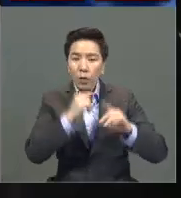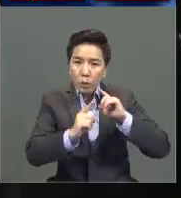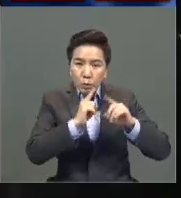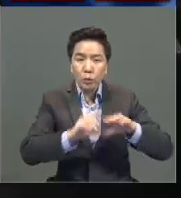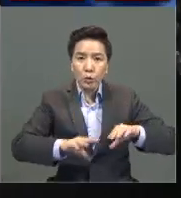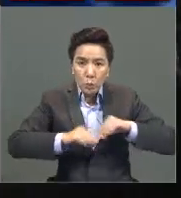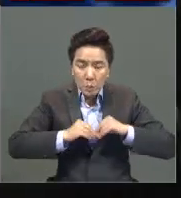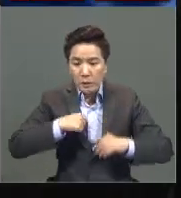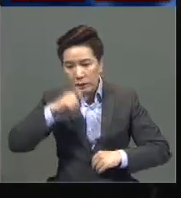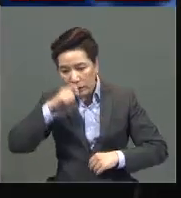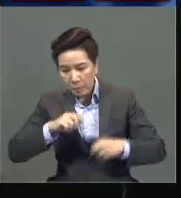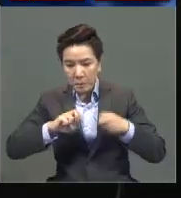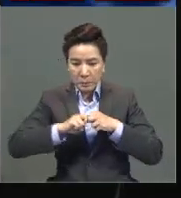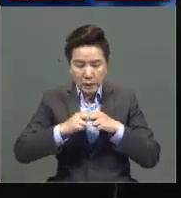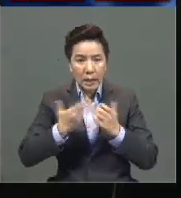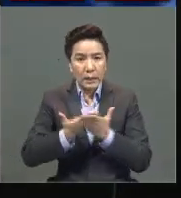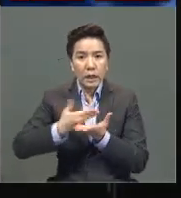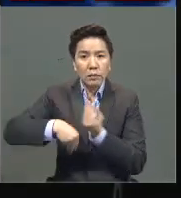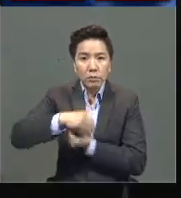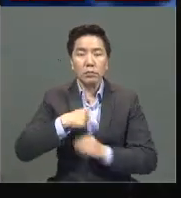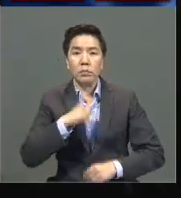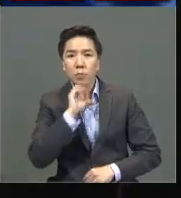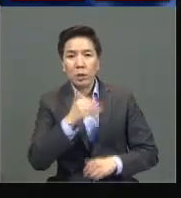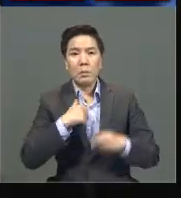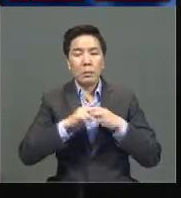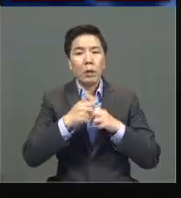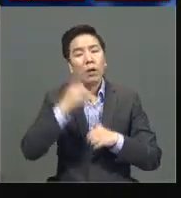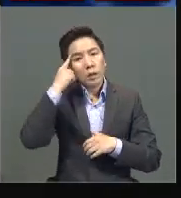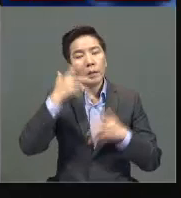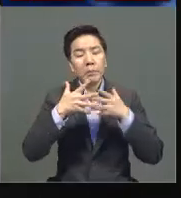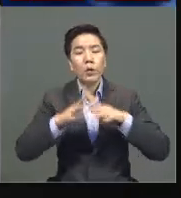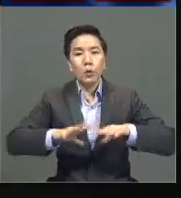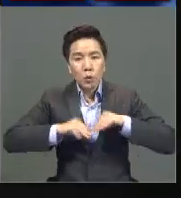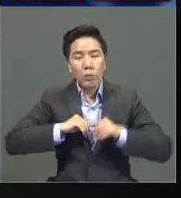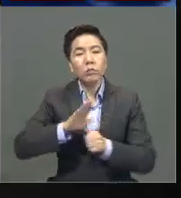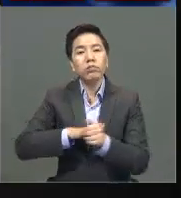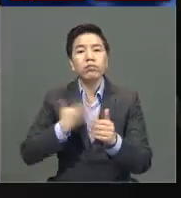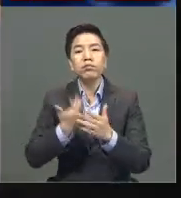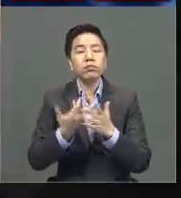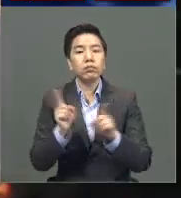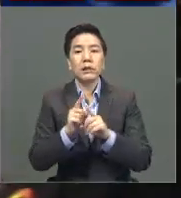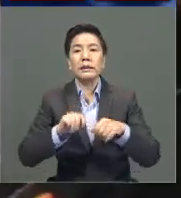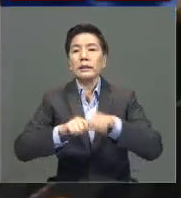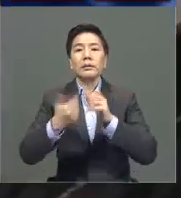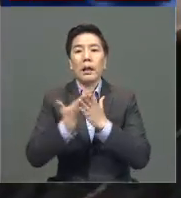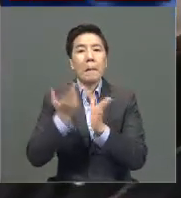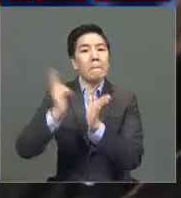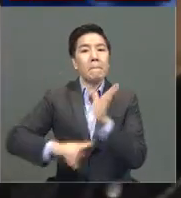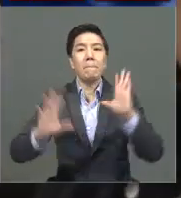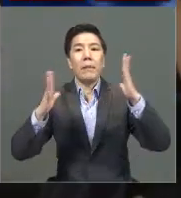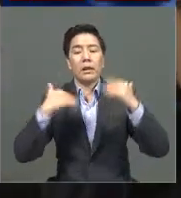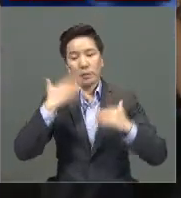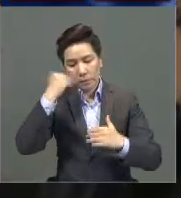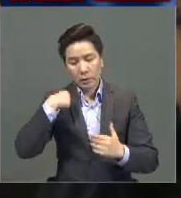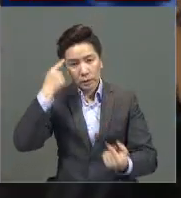จายอมรับว่าประเทศไทยตอนนั้นมีปัญหาด้านการเงินจนเกิดความเห็นใจจากสหรัฐจนยอมยกเลิกสัญญาและก็ไม่คิดค่าปรับเพ